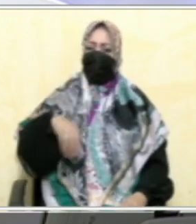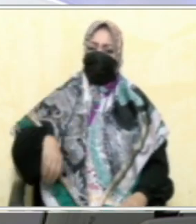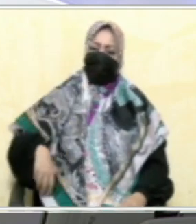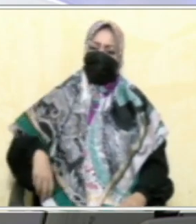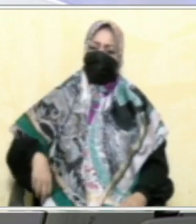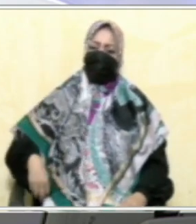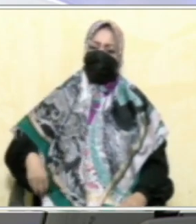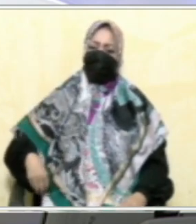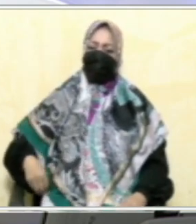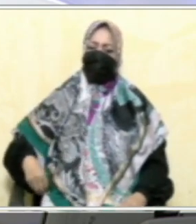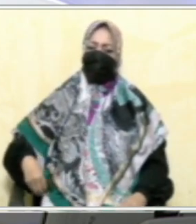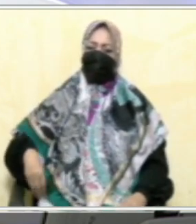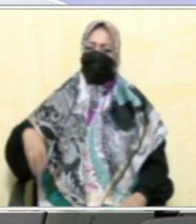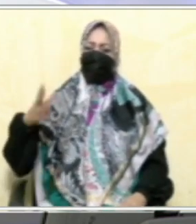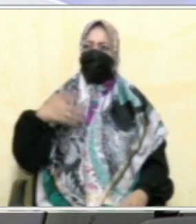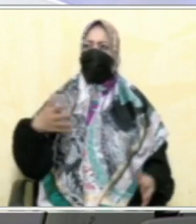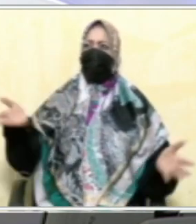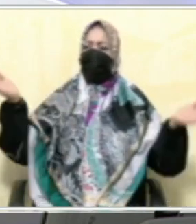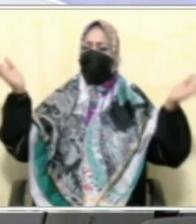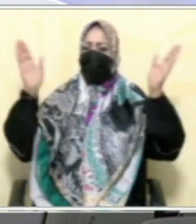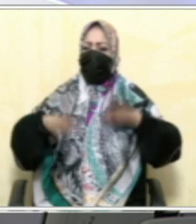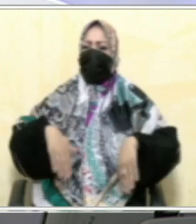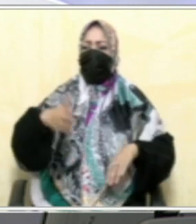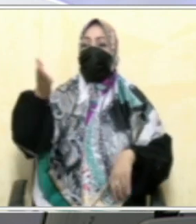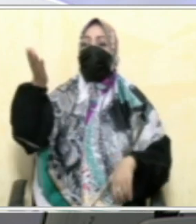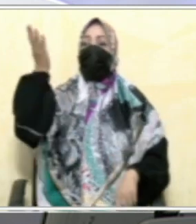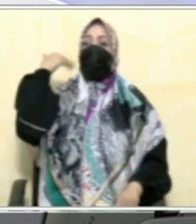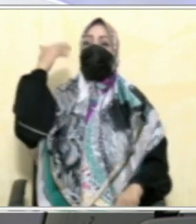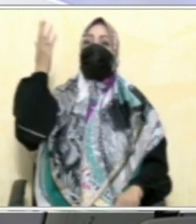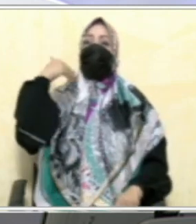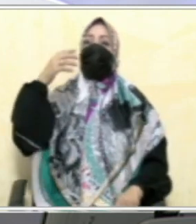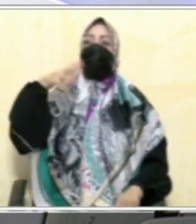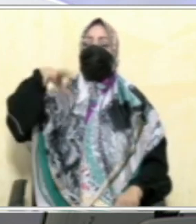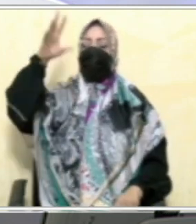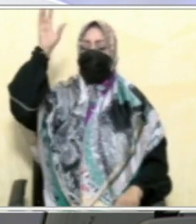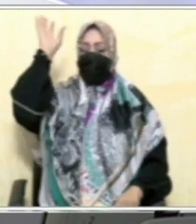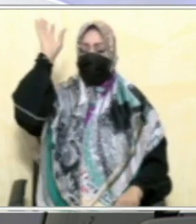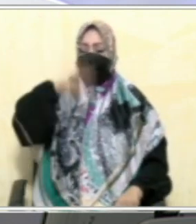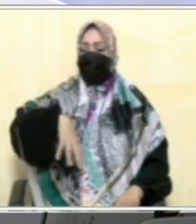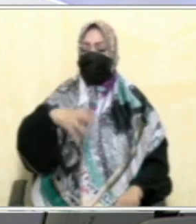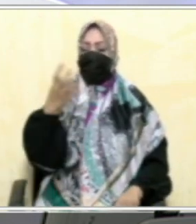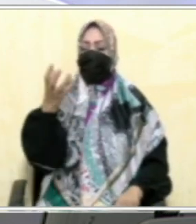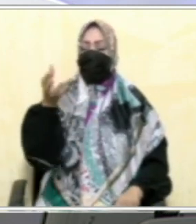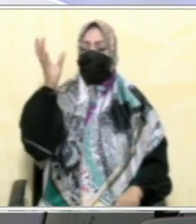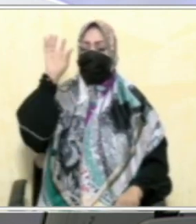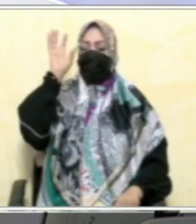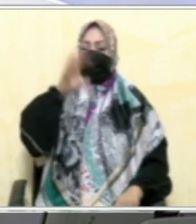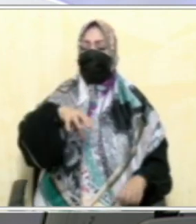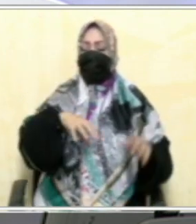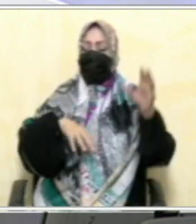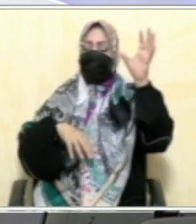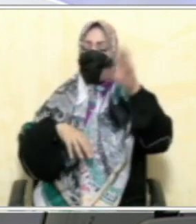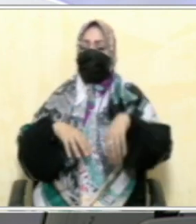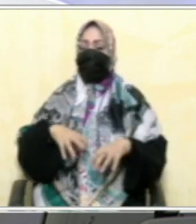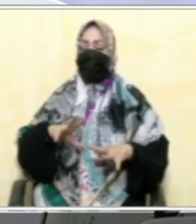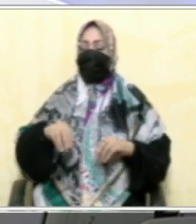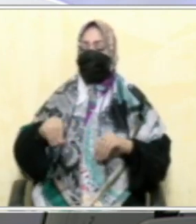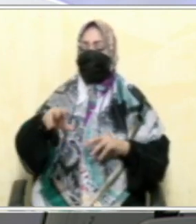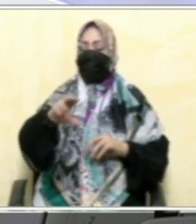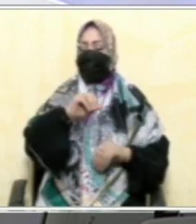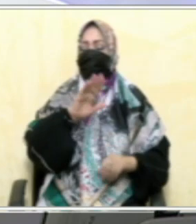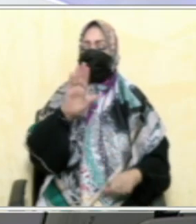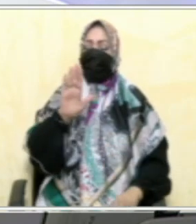وأمطرنا عليها حجارة من سجيل منضود مسومة عند ربك وما هي من الظالمين